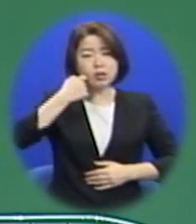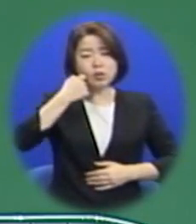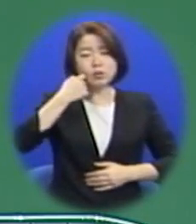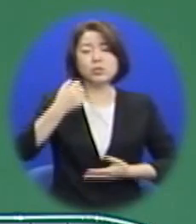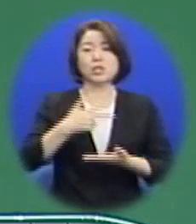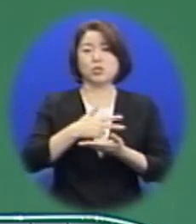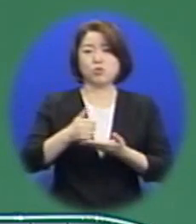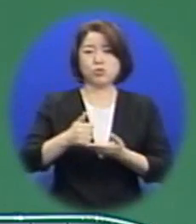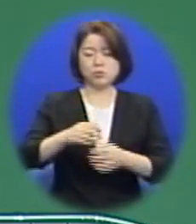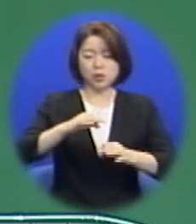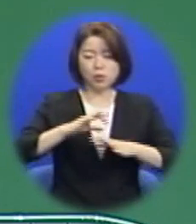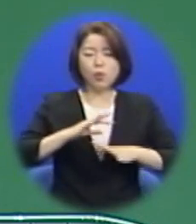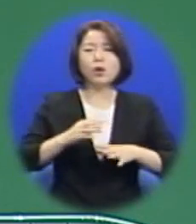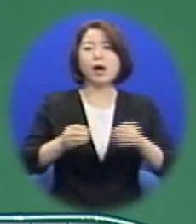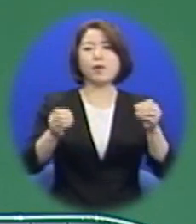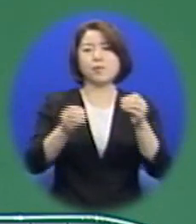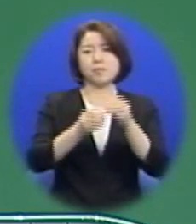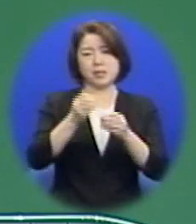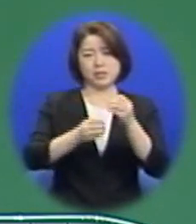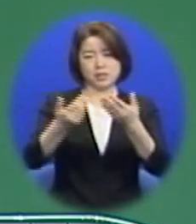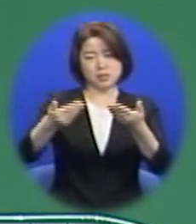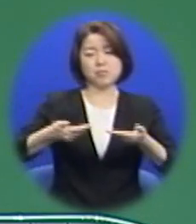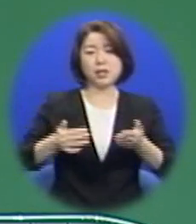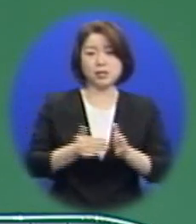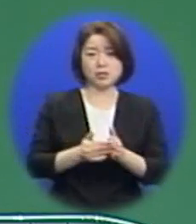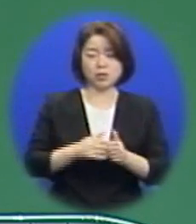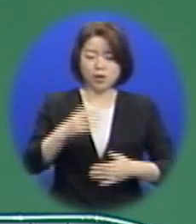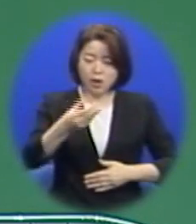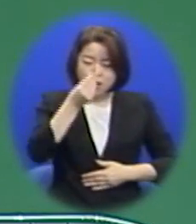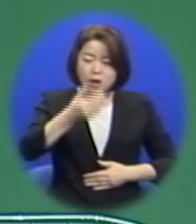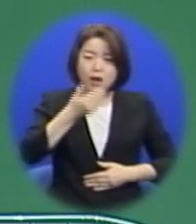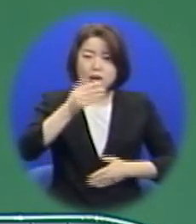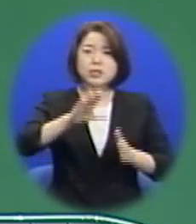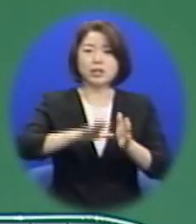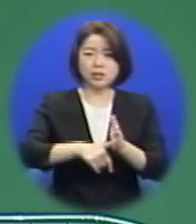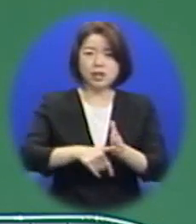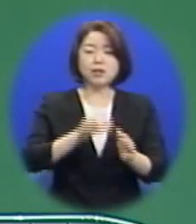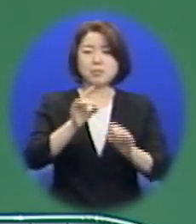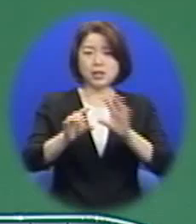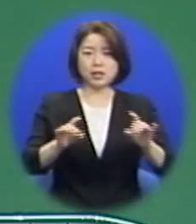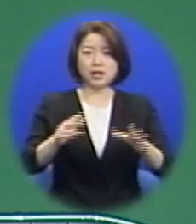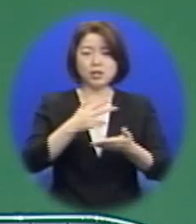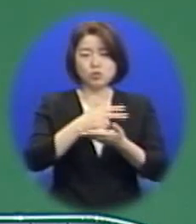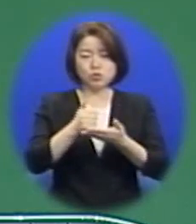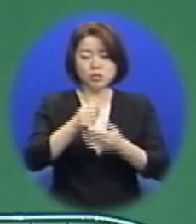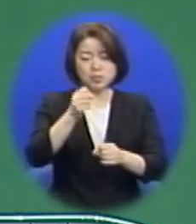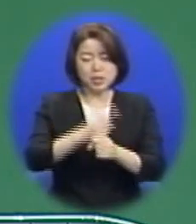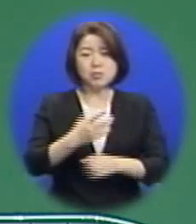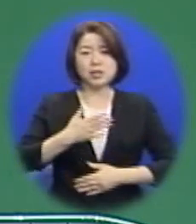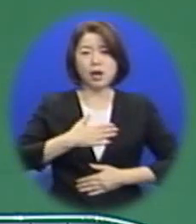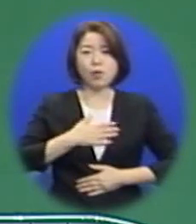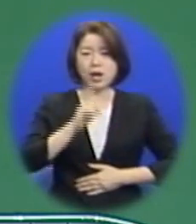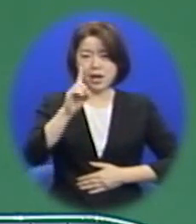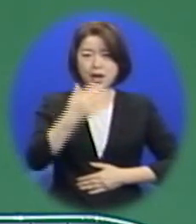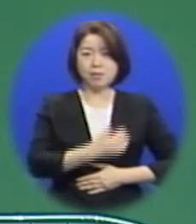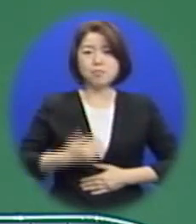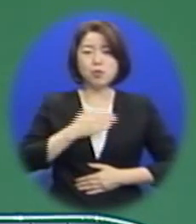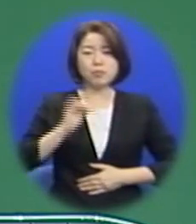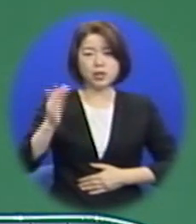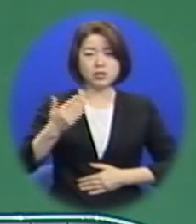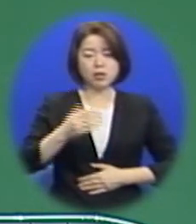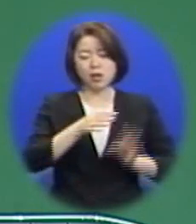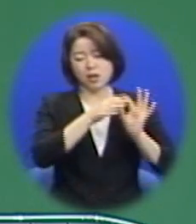주님의 메시지였어요. 성찬을 할 때마다 주님은 나와 이미 한 몸이 되셨음을 계속 확인하는